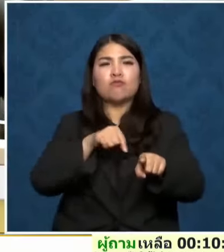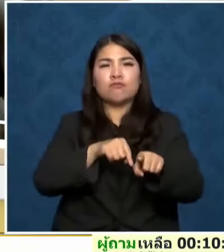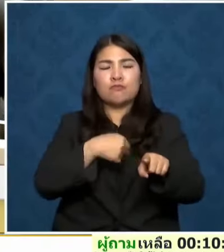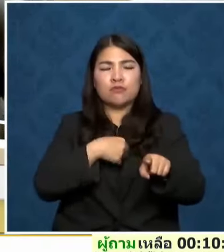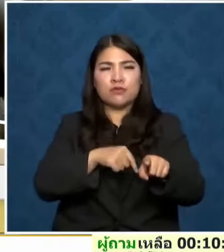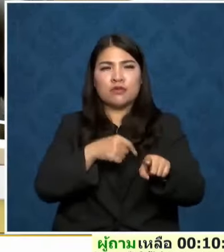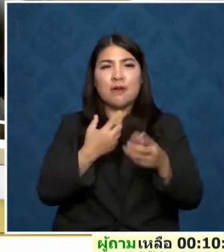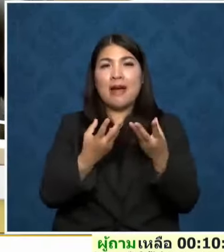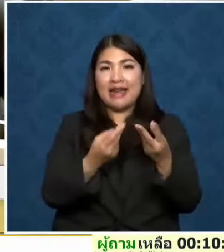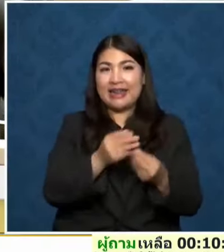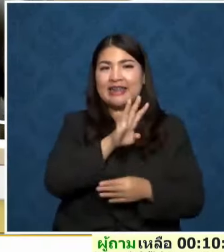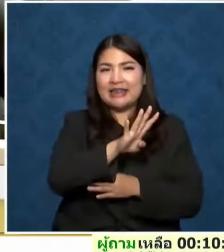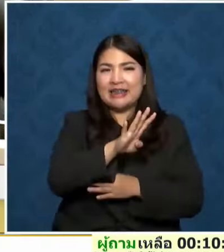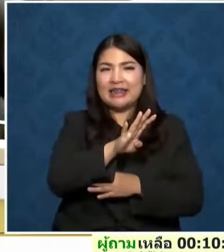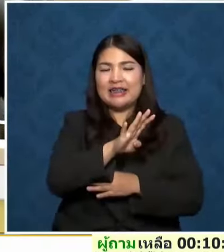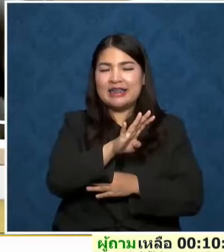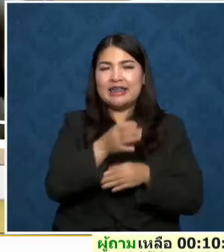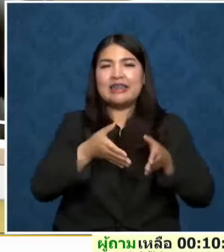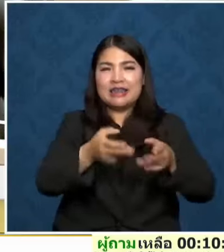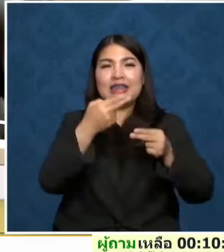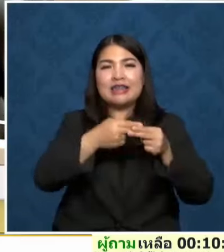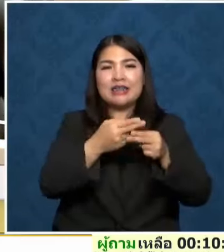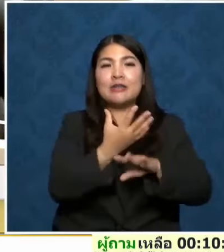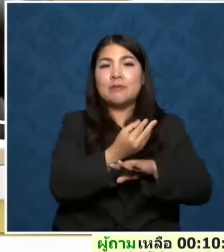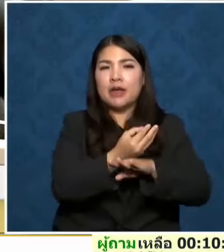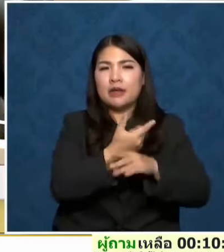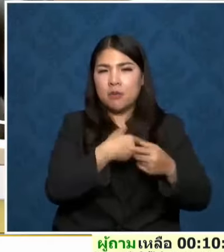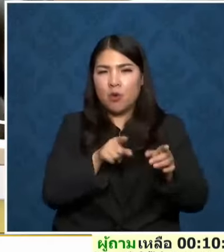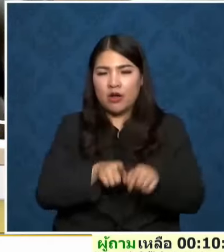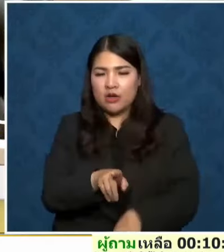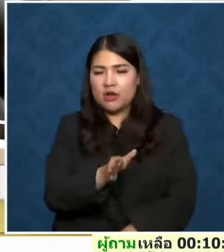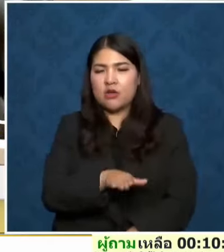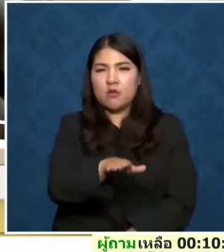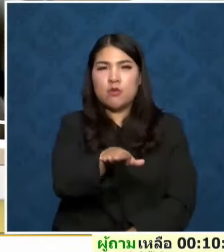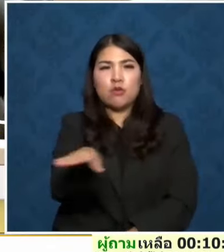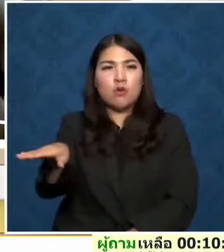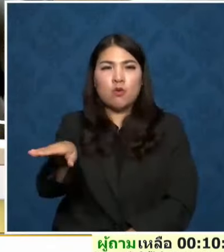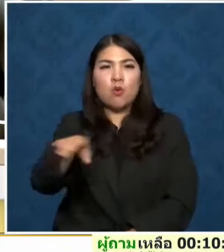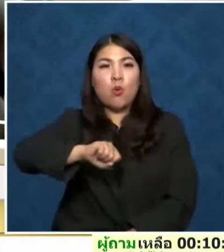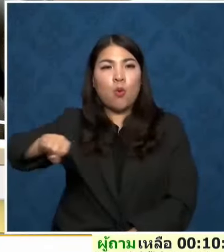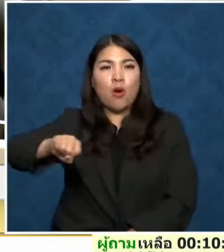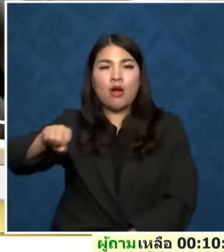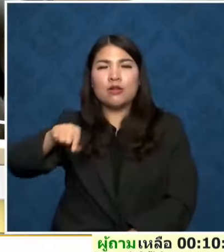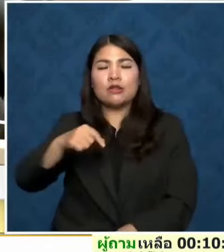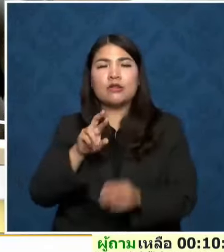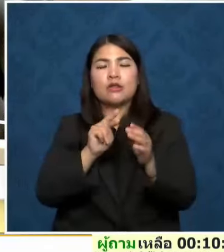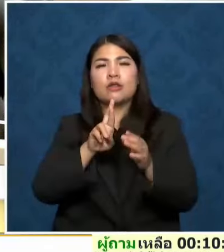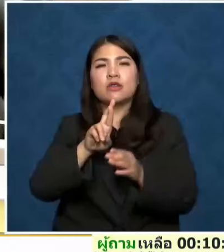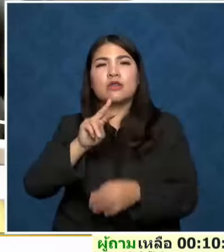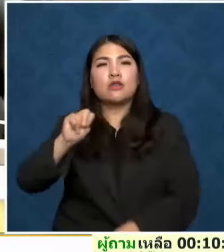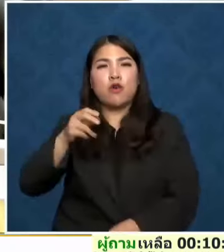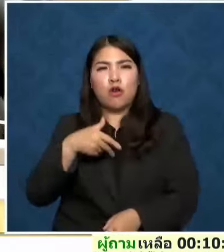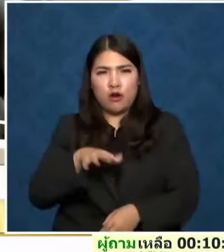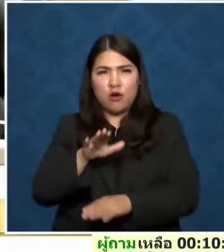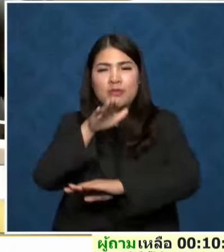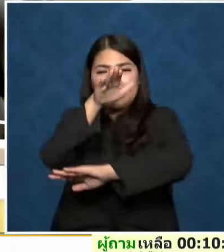่หมายเล็ก 4คอเพชคะเสมซึ่งเลยวขวาไปทางละนองแล้ไปเจอกันที่ 4 แยกสายเอเซีที่